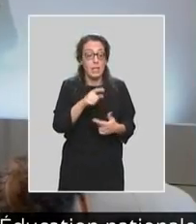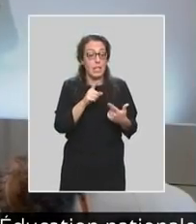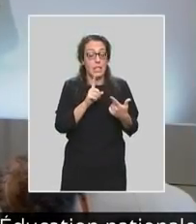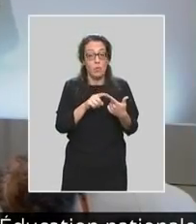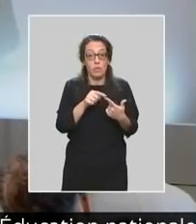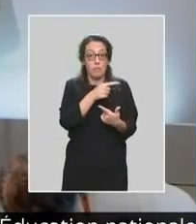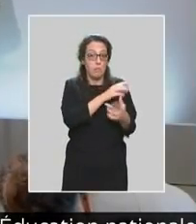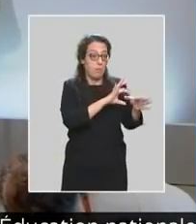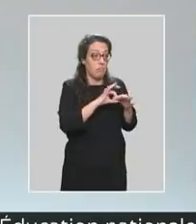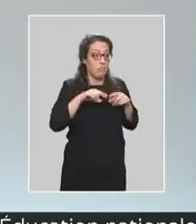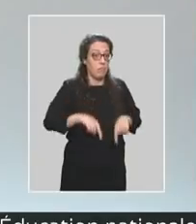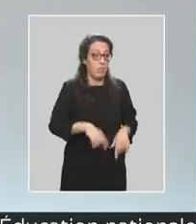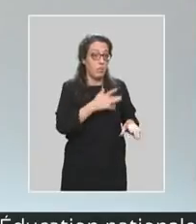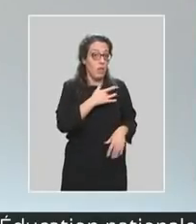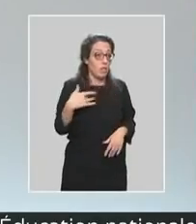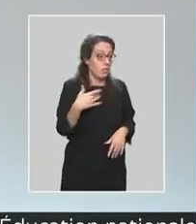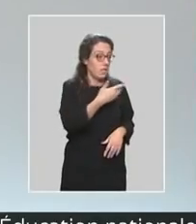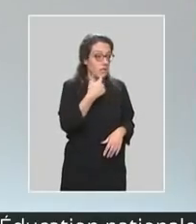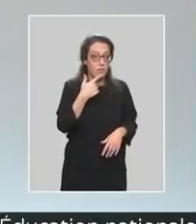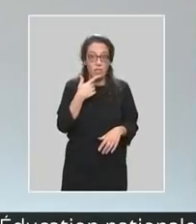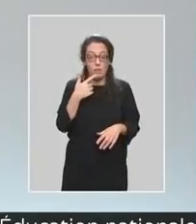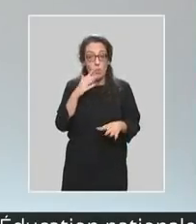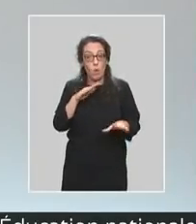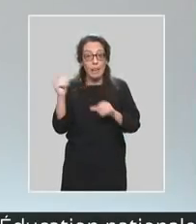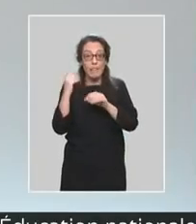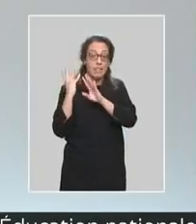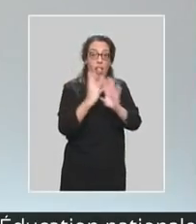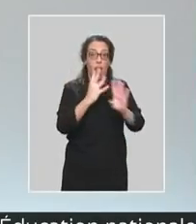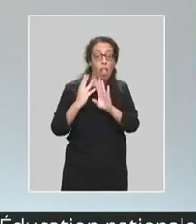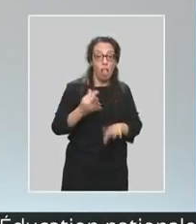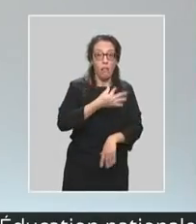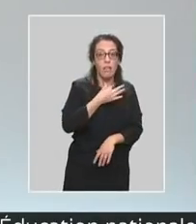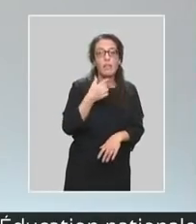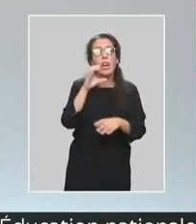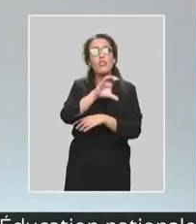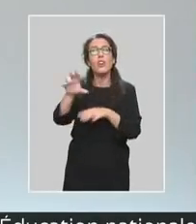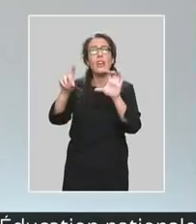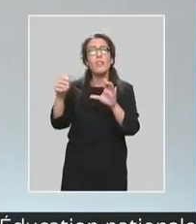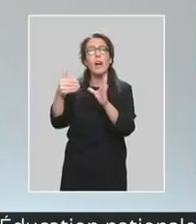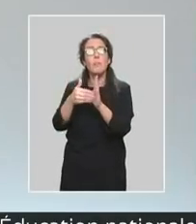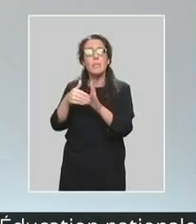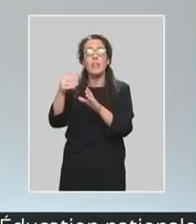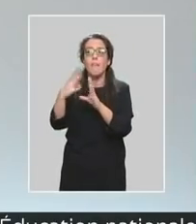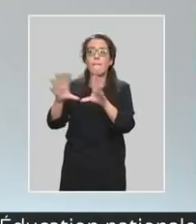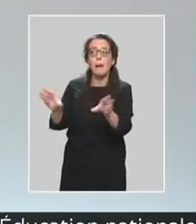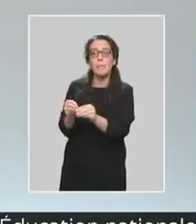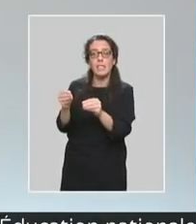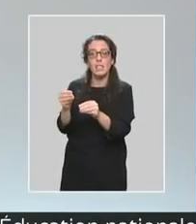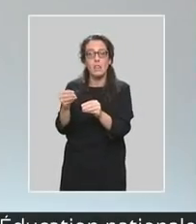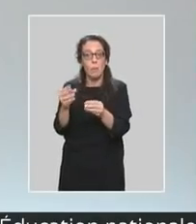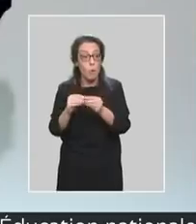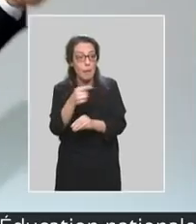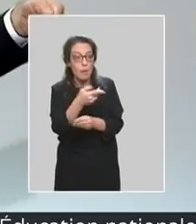ne peut pas engorger le système, puisque je vous ai dit par exemple qu'il y avait 180 000 familles touchées aujourd'hui par le phénomène des classes fermées. Ça ne veut pas dire 180